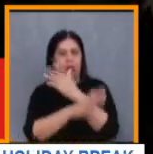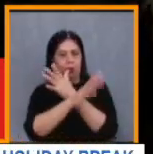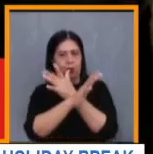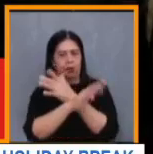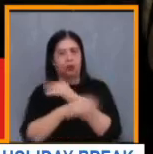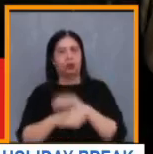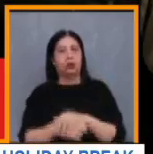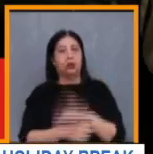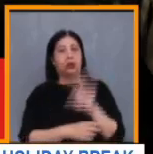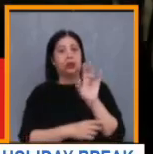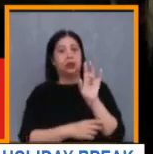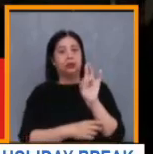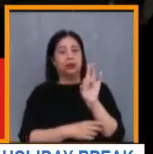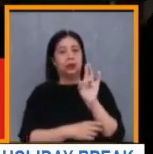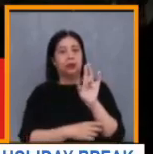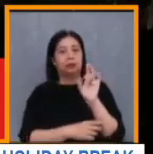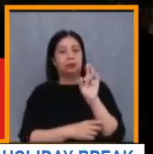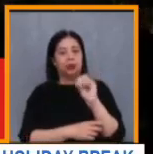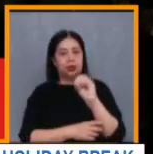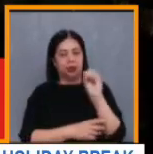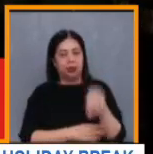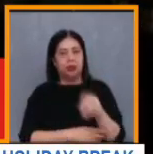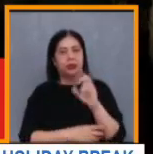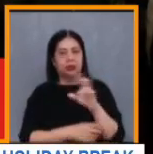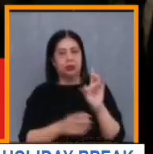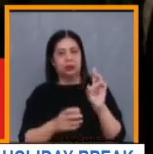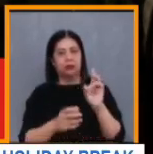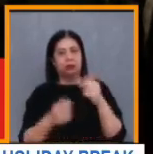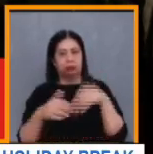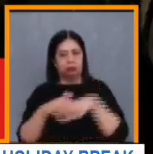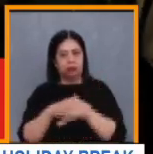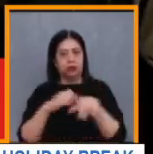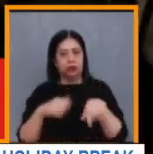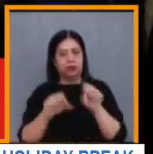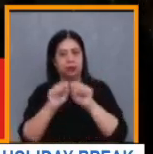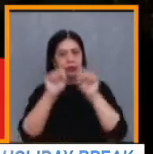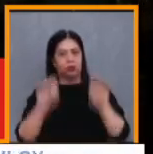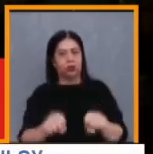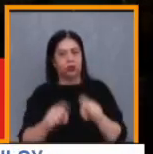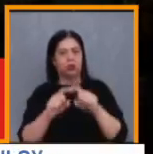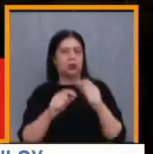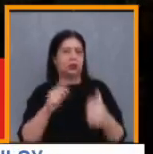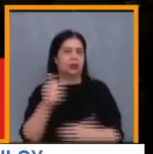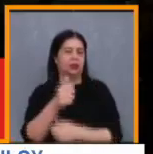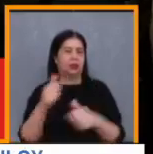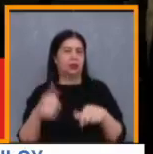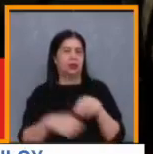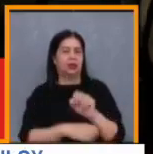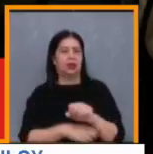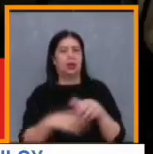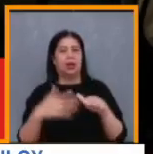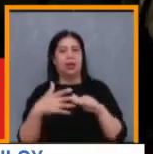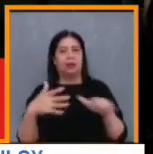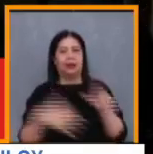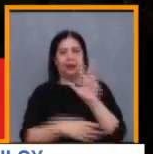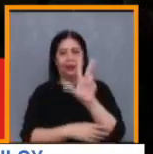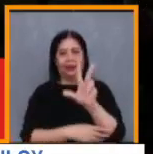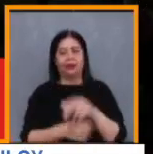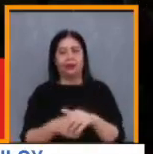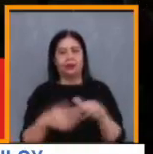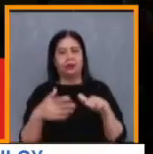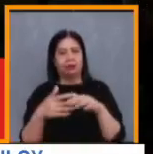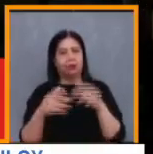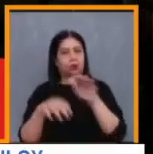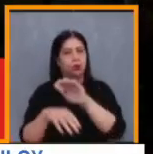70% passenger capacity ang pinapayagan dito sa istasyon habang nasa ilalim tayo ng Alert Level 3. Nananawagan naman ang Department